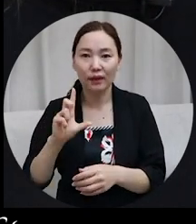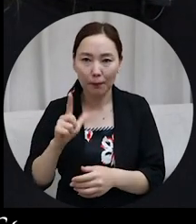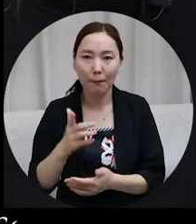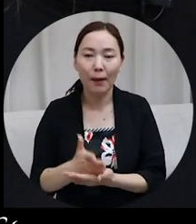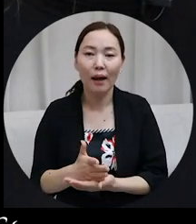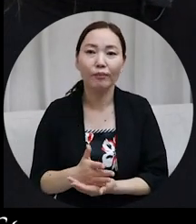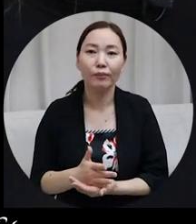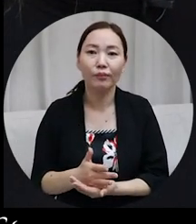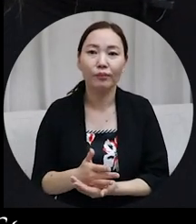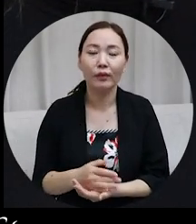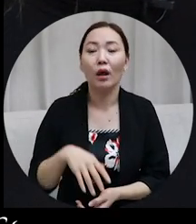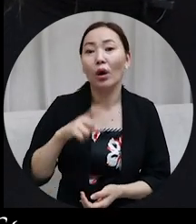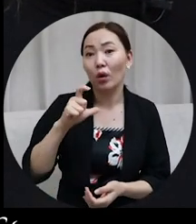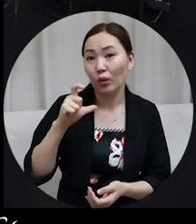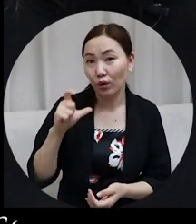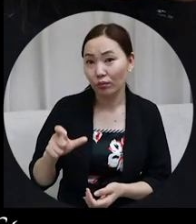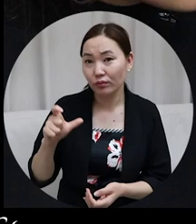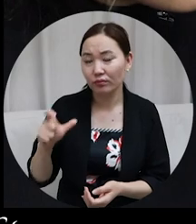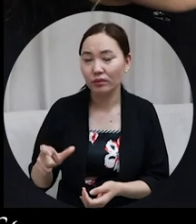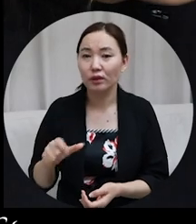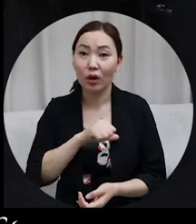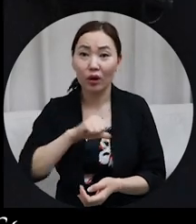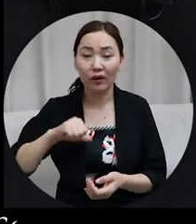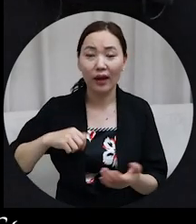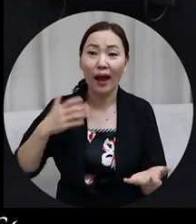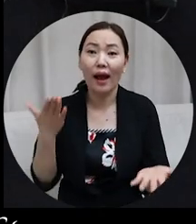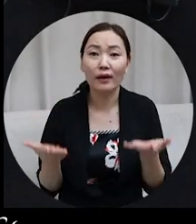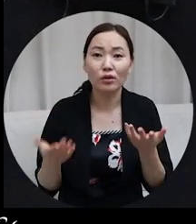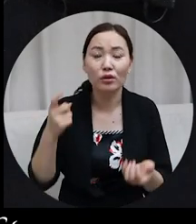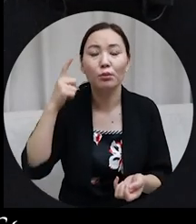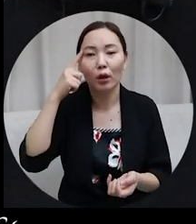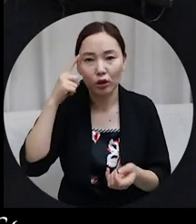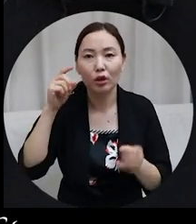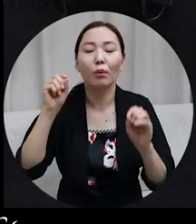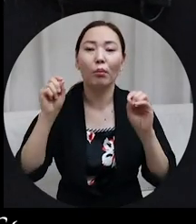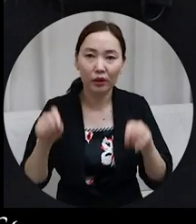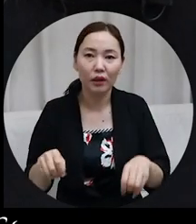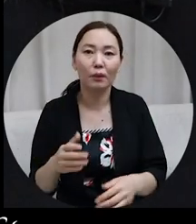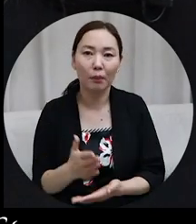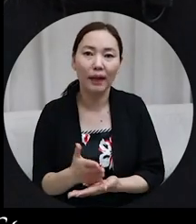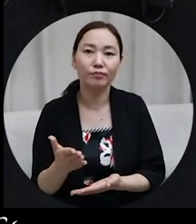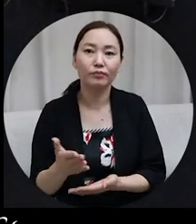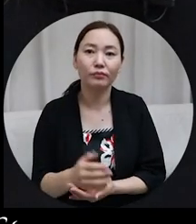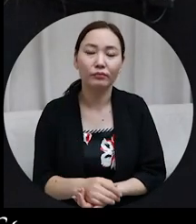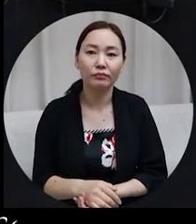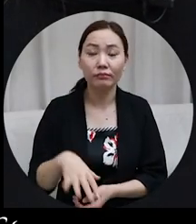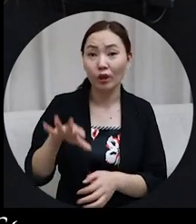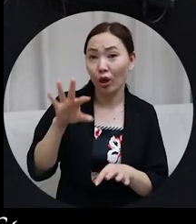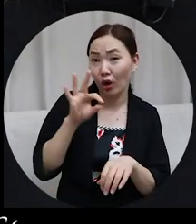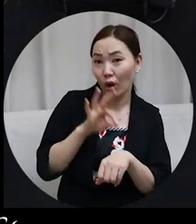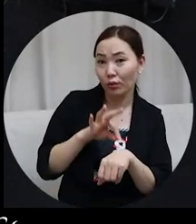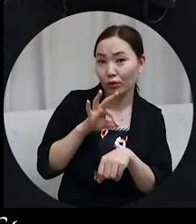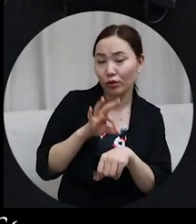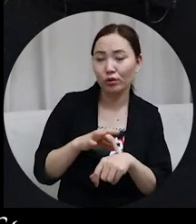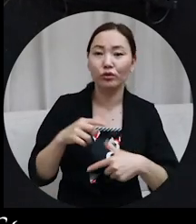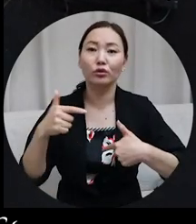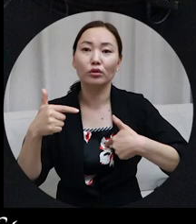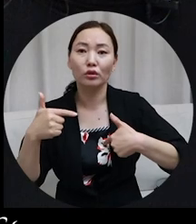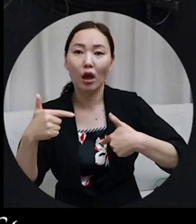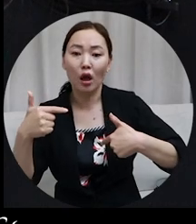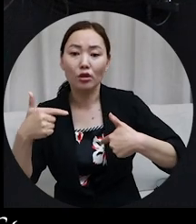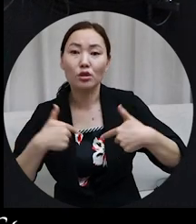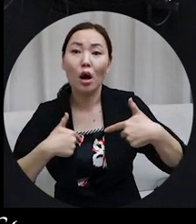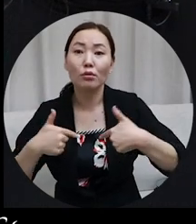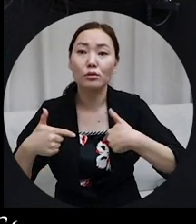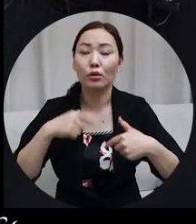байл. Хүний оронд өөрийгөө тавьж боддог ч гэдэг юм уу. Тийм болд юм байл. Хүн бол тэр ингээд өвдсөн, зовдсон, зовсон хүмүүсийг